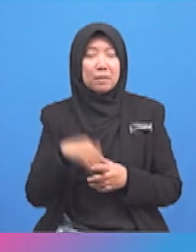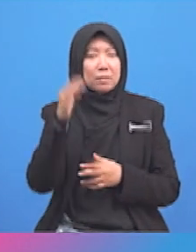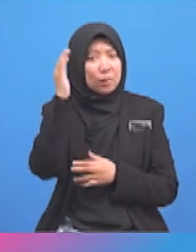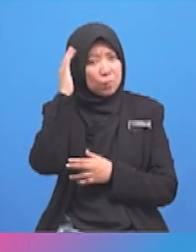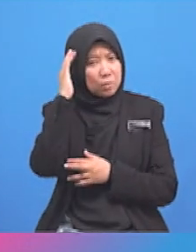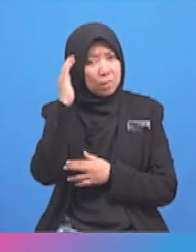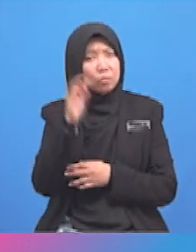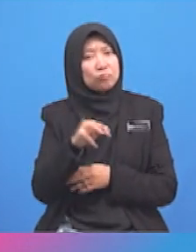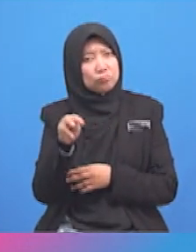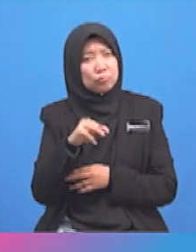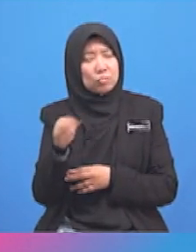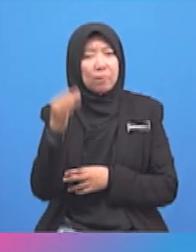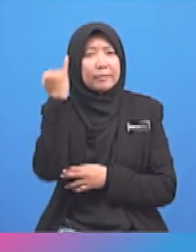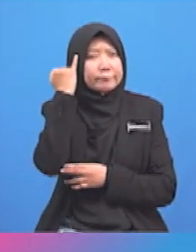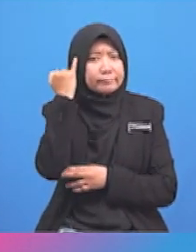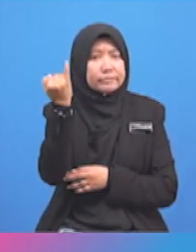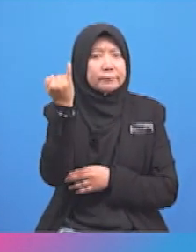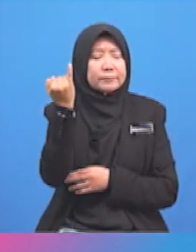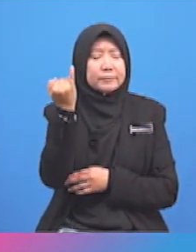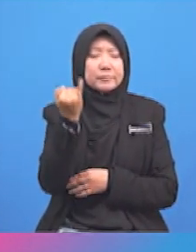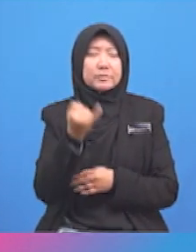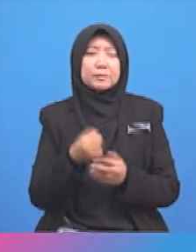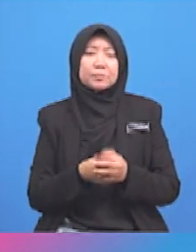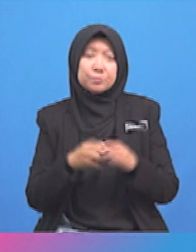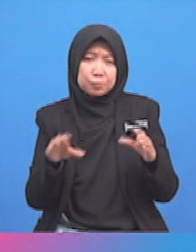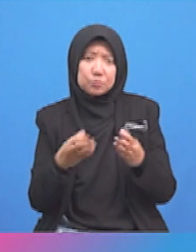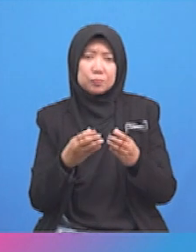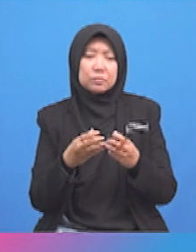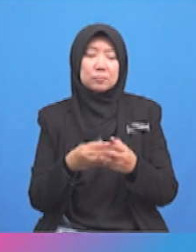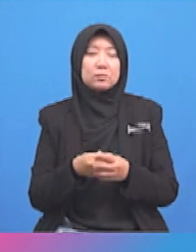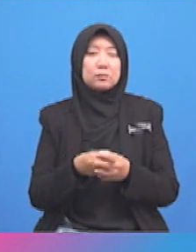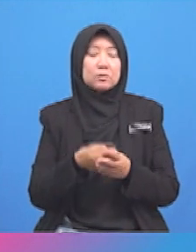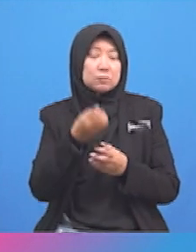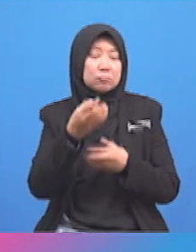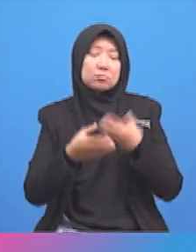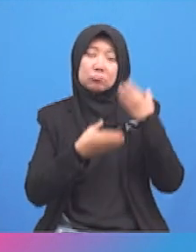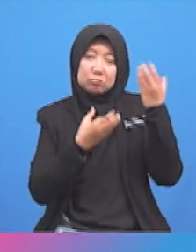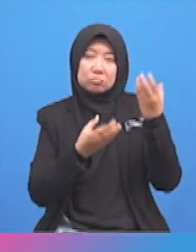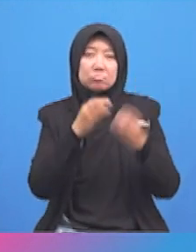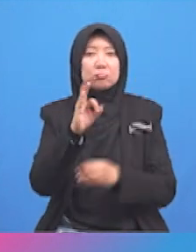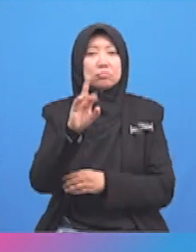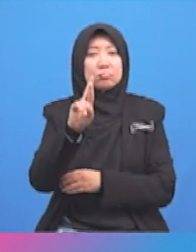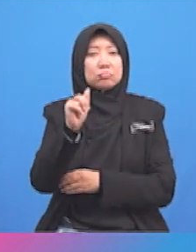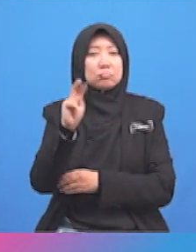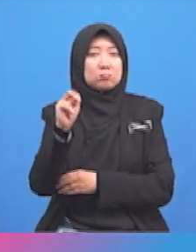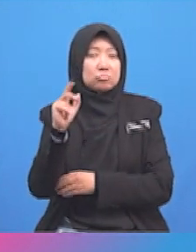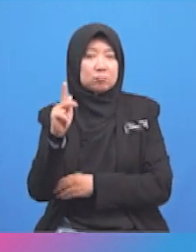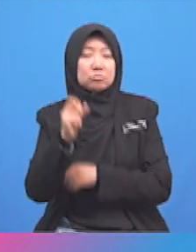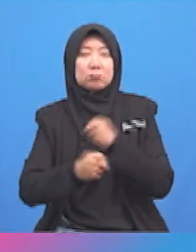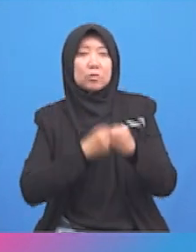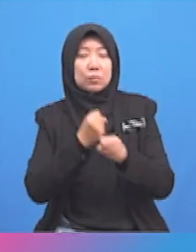Tahukah murid-murid, idea penubuhan persekutuan ini telah dikemukakan oleh Frank Swettenham pada